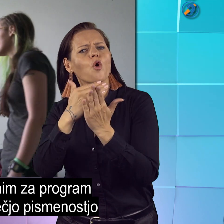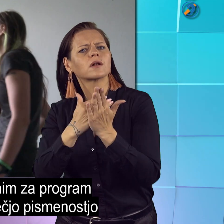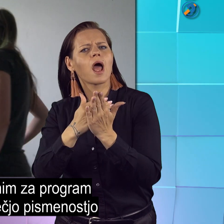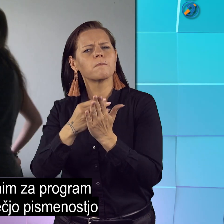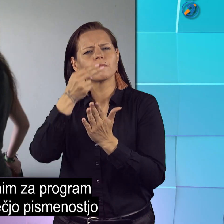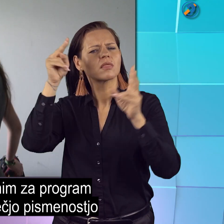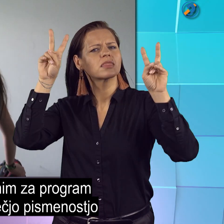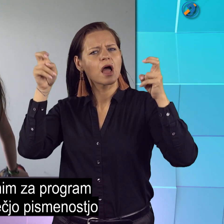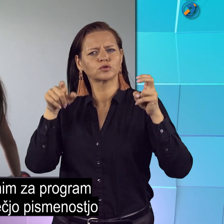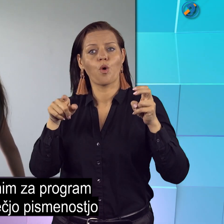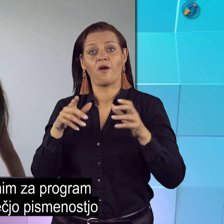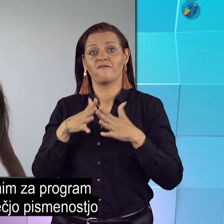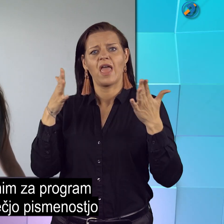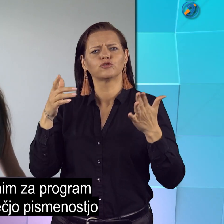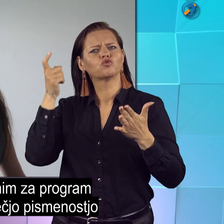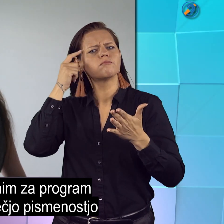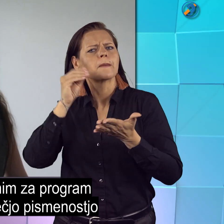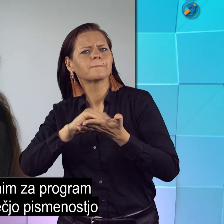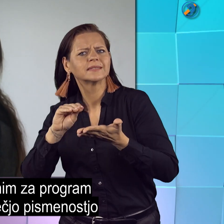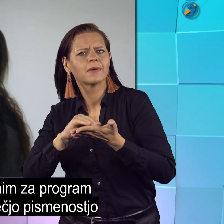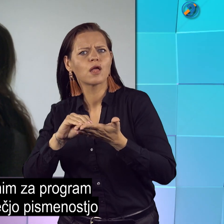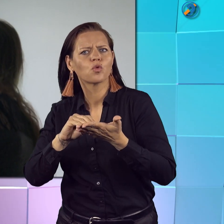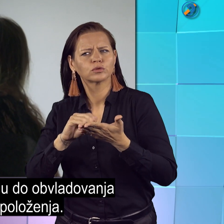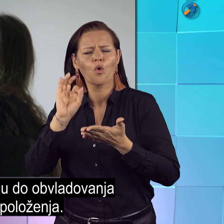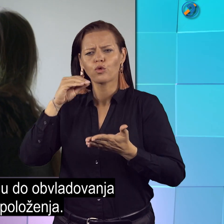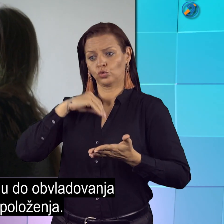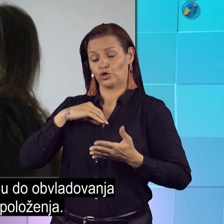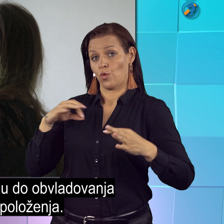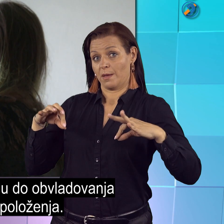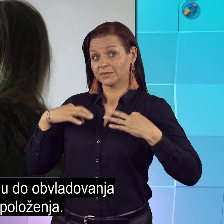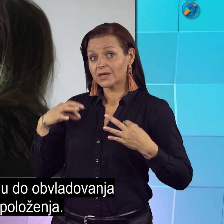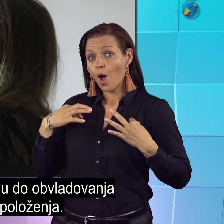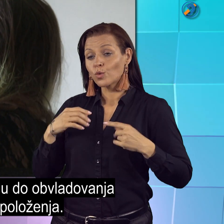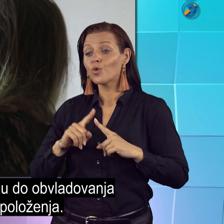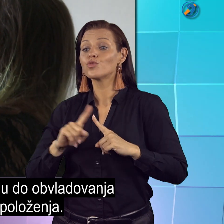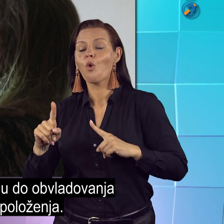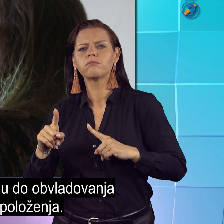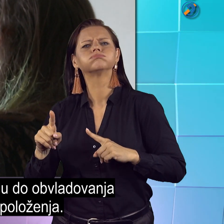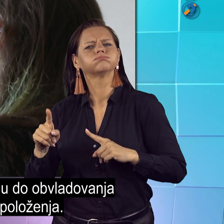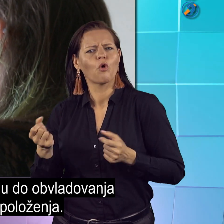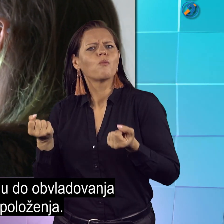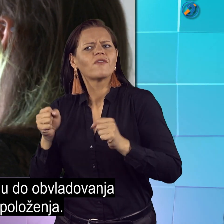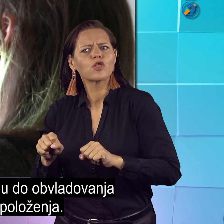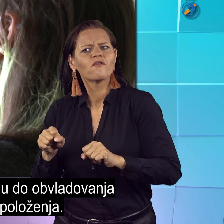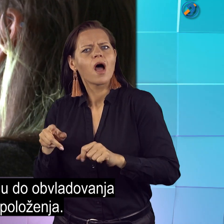z naslovom Z večjo pismenostjo o duševnem zdravju do obvladovanja motenj